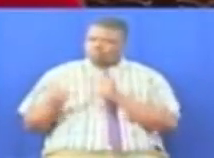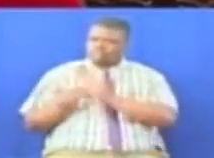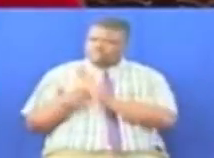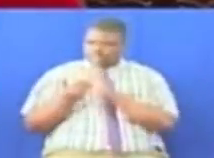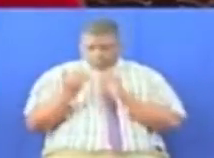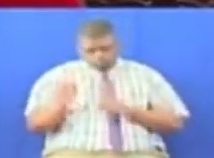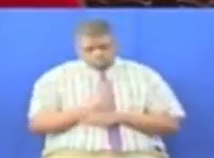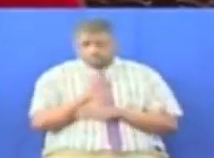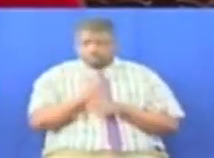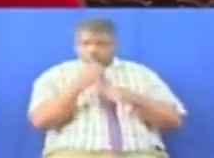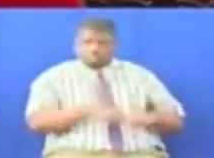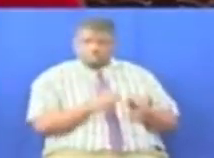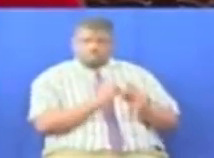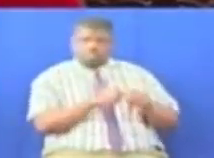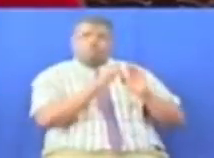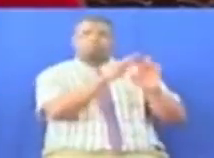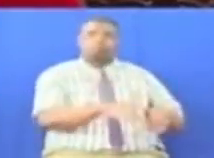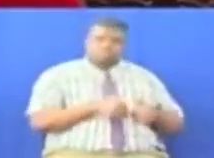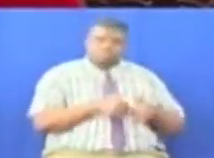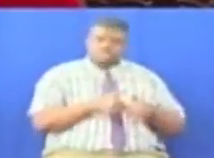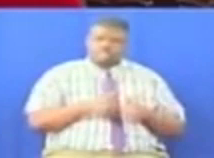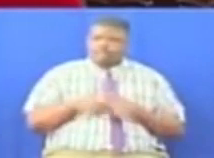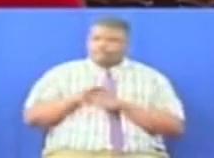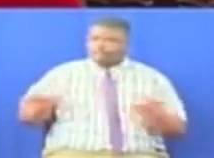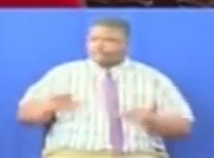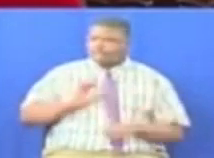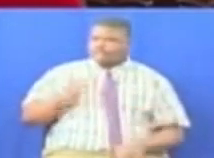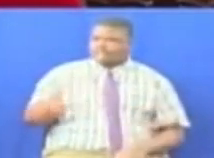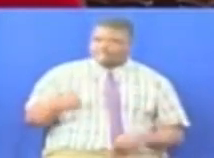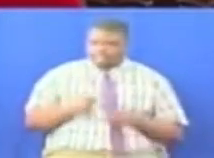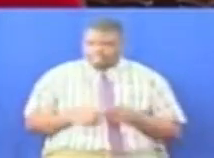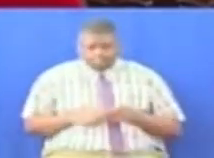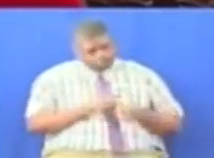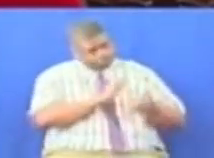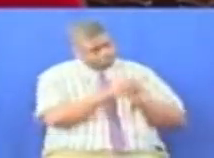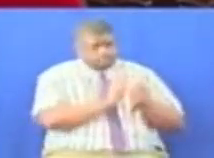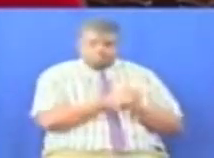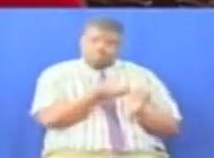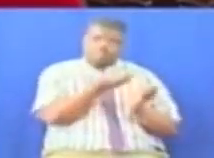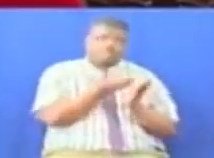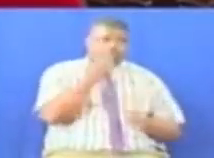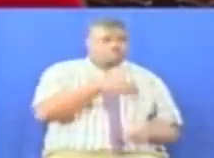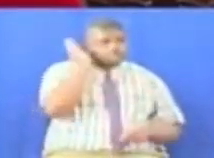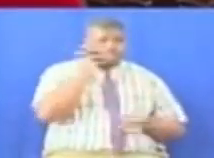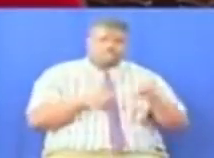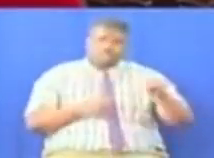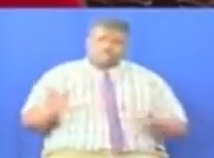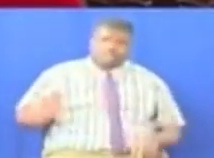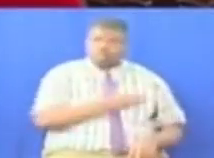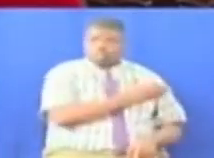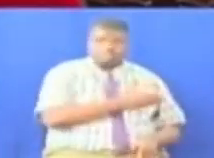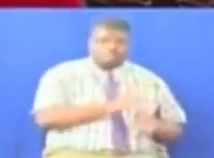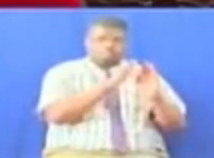wa shughuli za umma vitakuwa bunge na baraza la wawakilishi. Kwa mujibu wa marekebisho yanayopendekezwa na serikali, yanaondoa mamlaka ya bunge kutunga